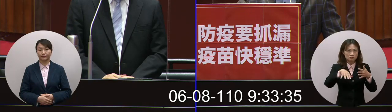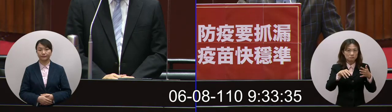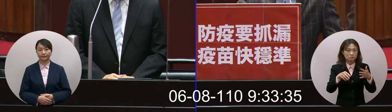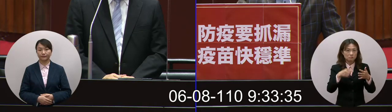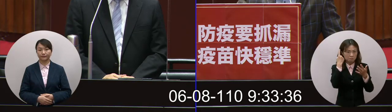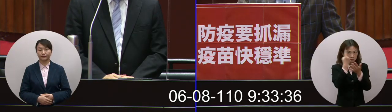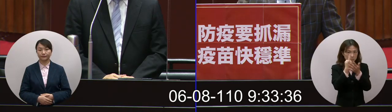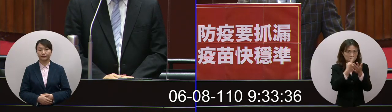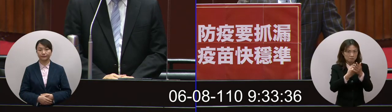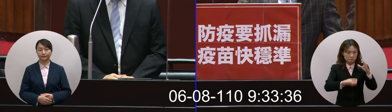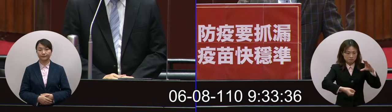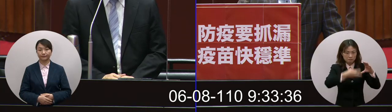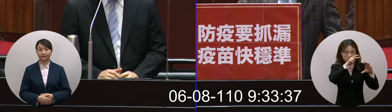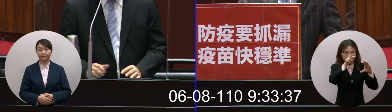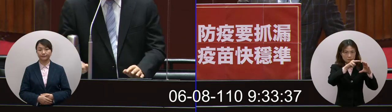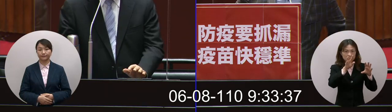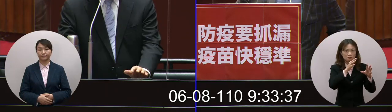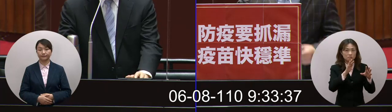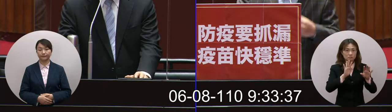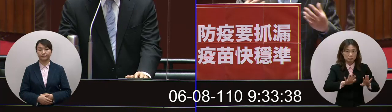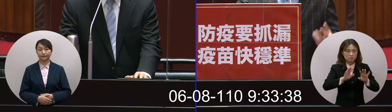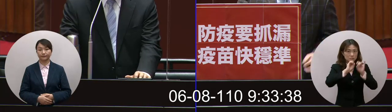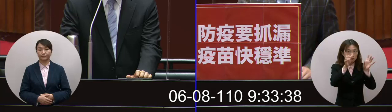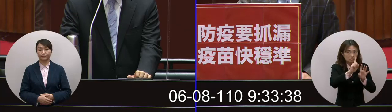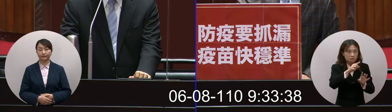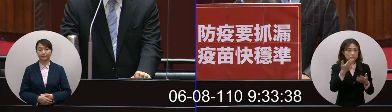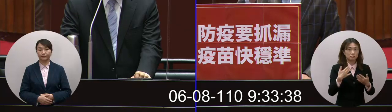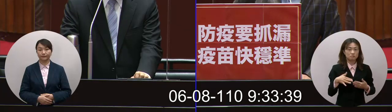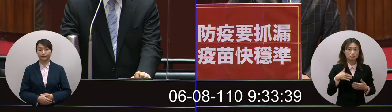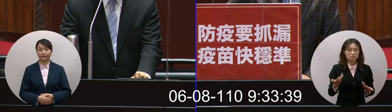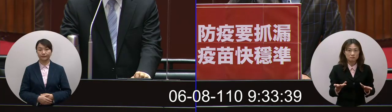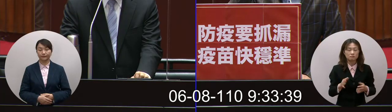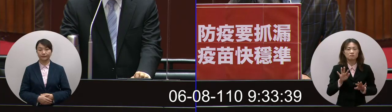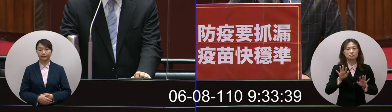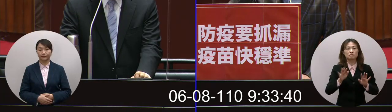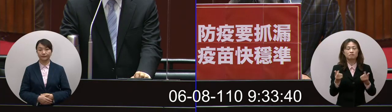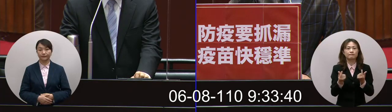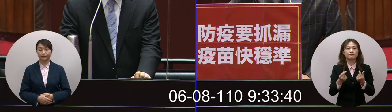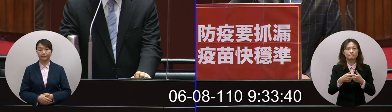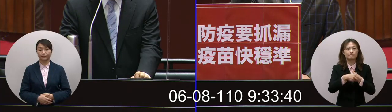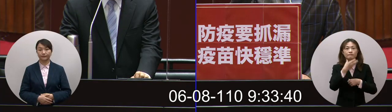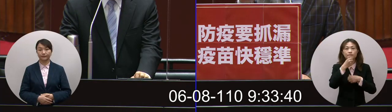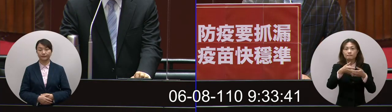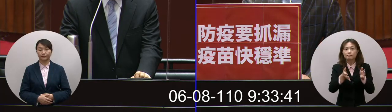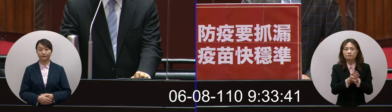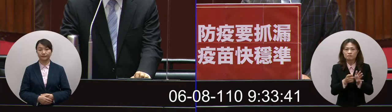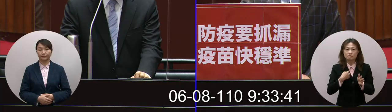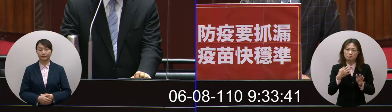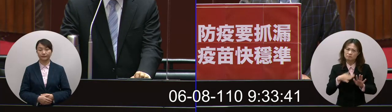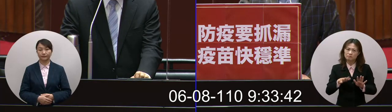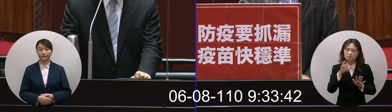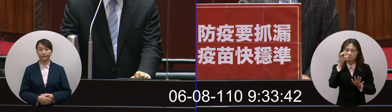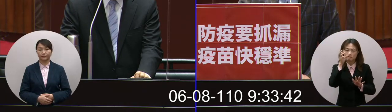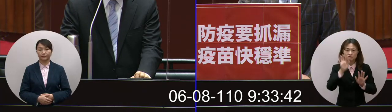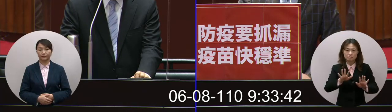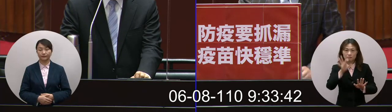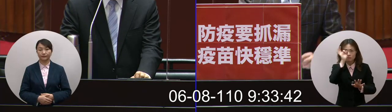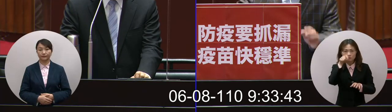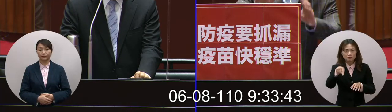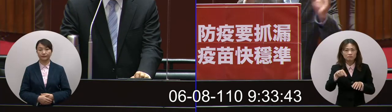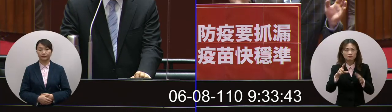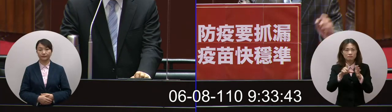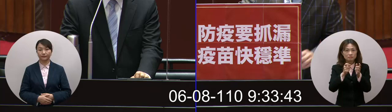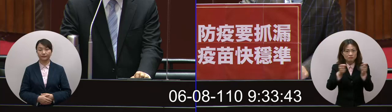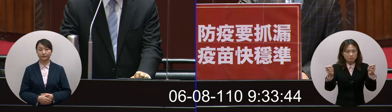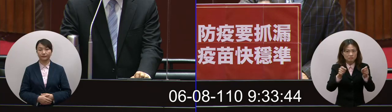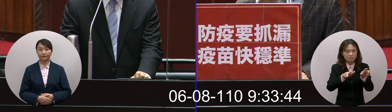志？院长也好，部长也好，恁的咱的卫福部，我看今仔日看什么长照地图迄、那个。有